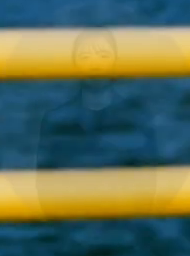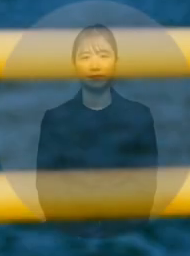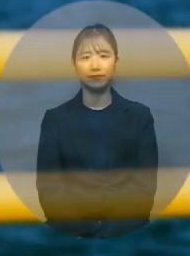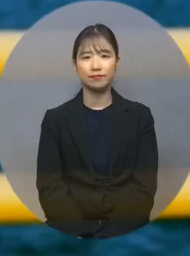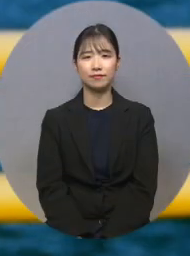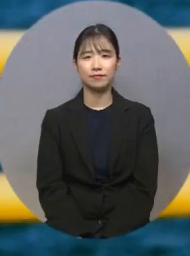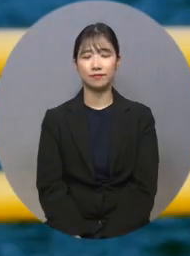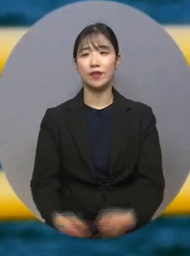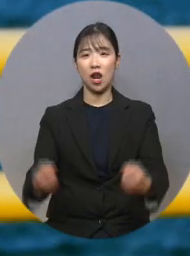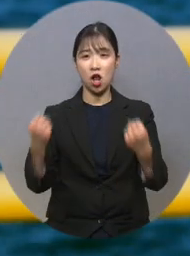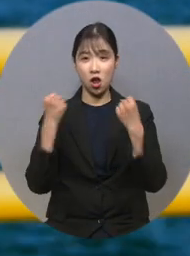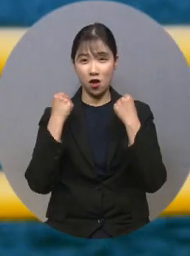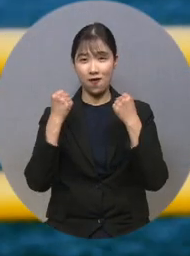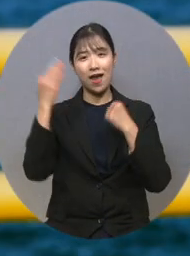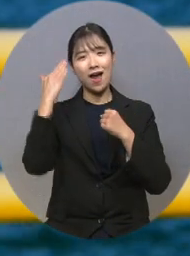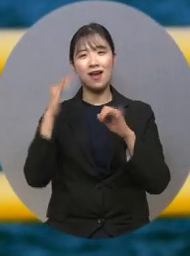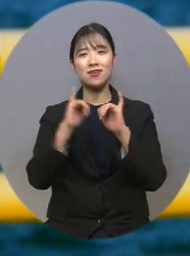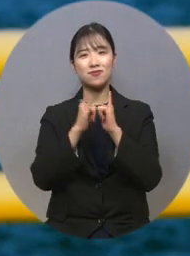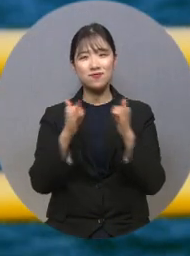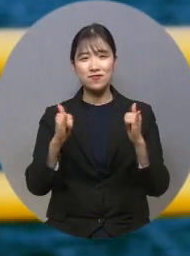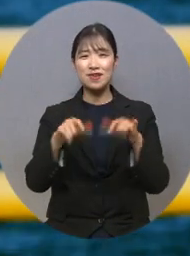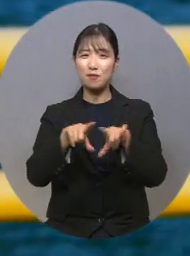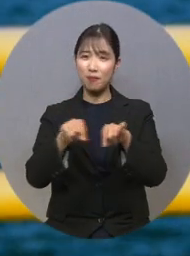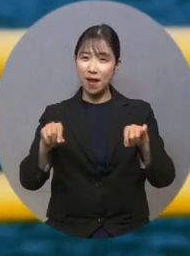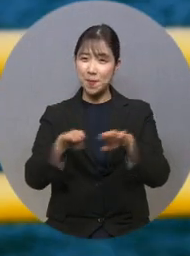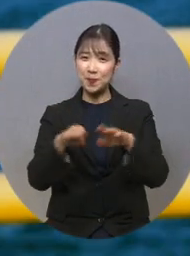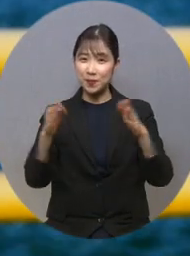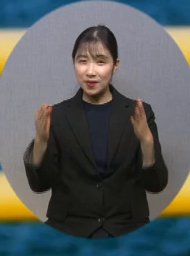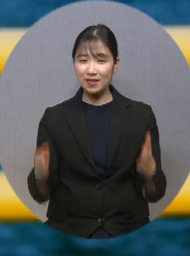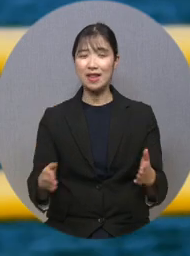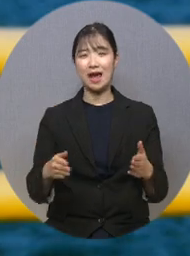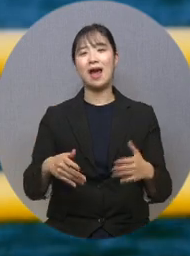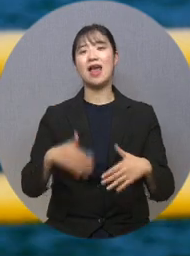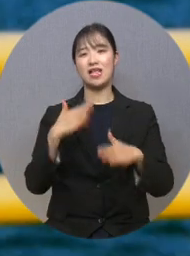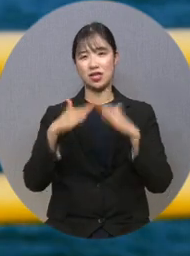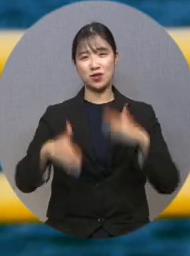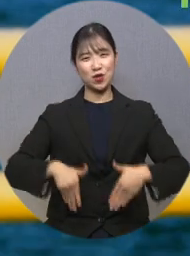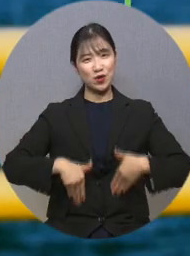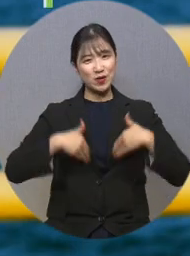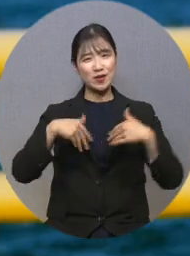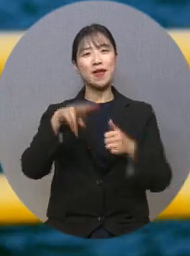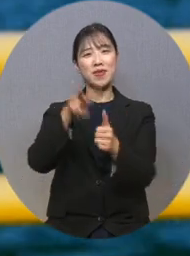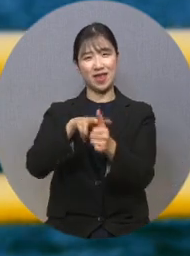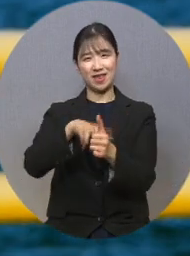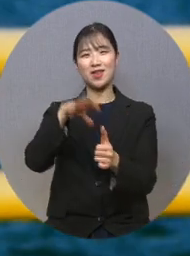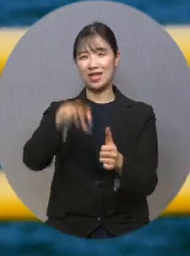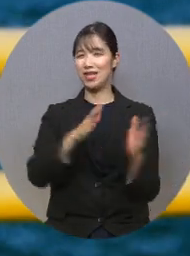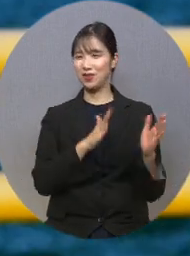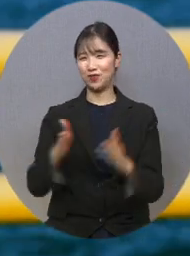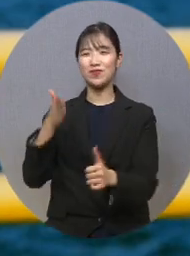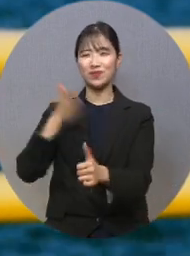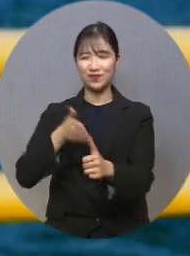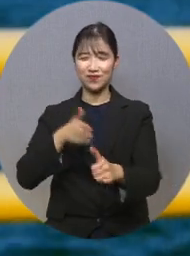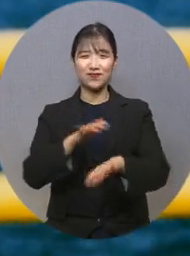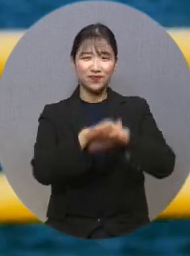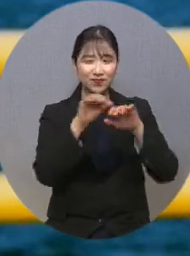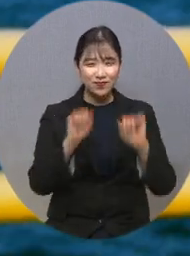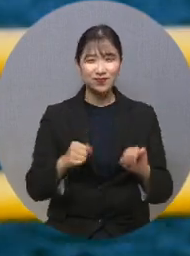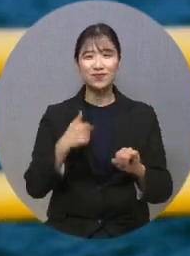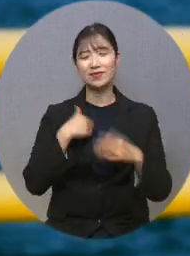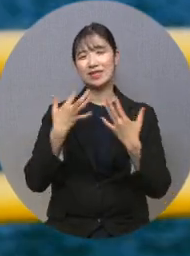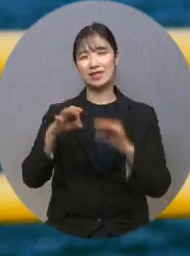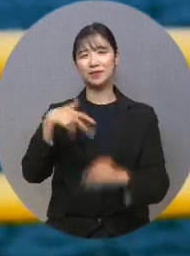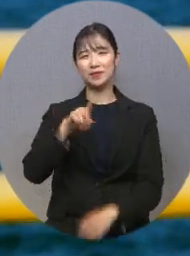한국인의 밥상은 남도장터에서 준비해 주세요. 안녕하세요. 국민안내양TV 가수